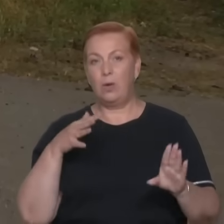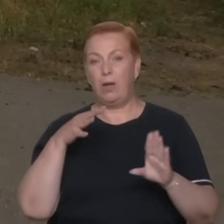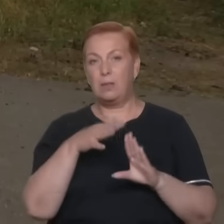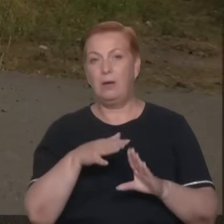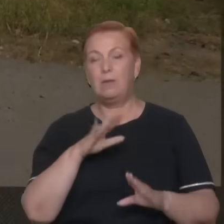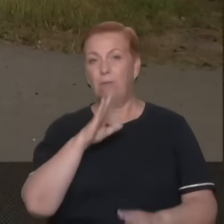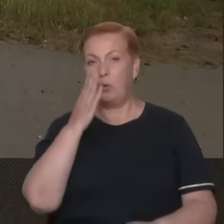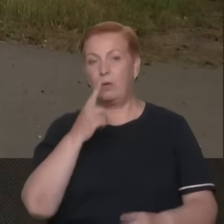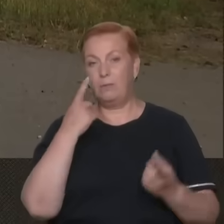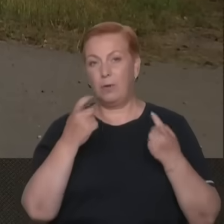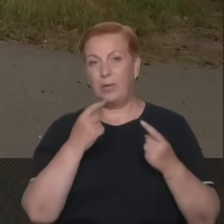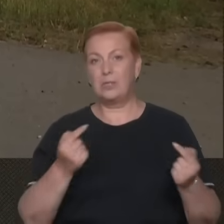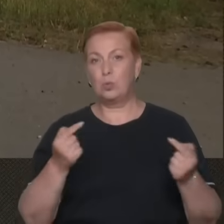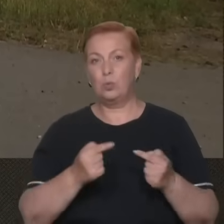уточнюється.